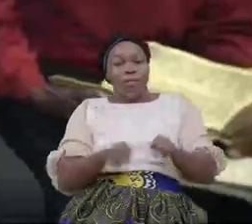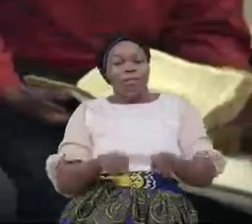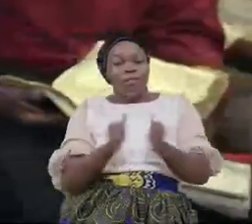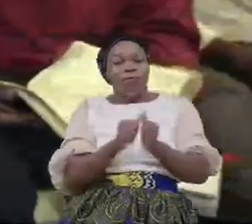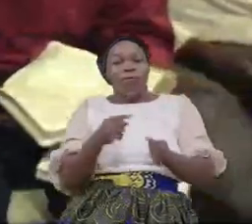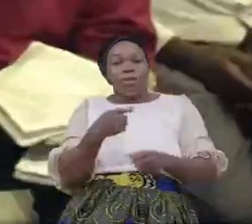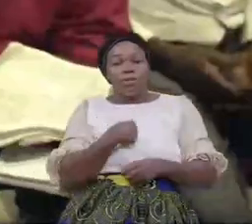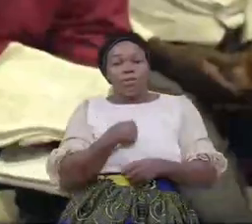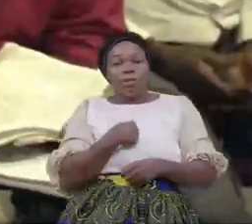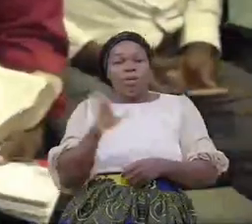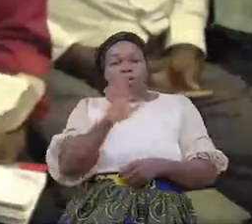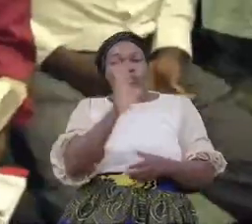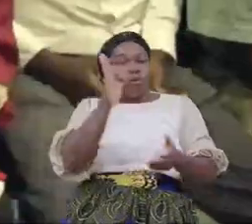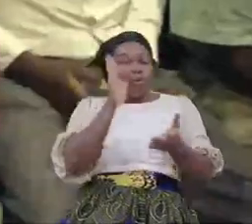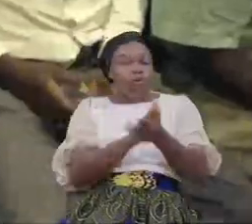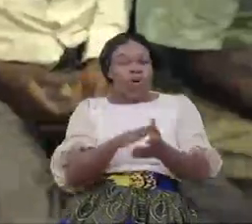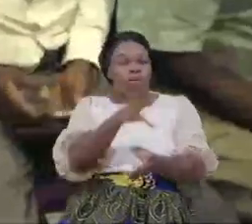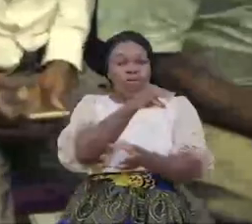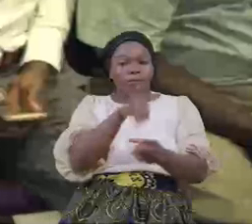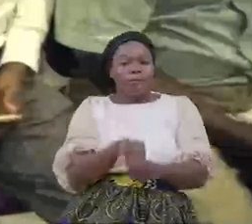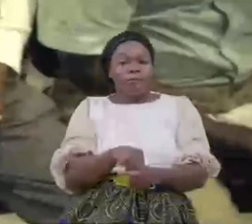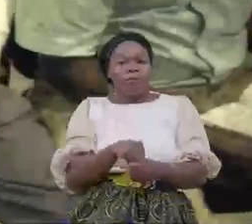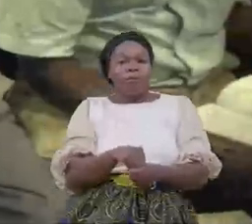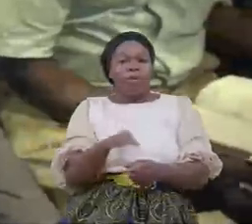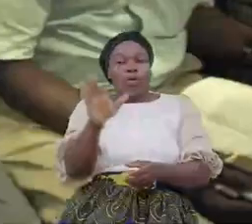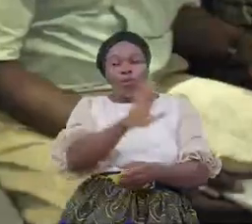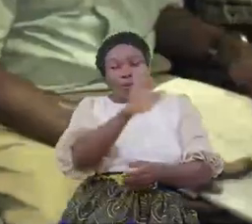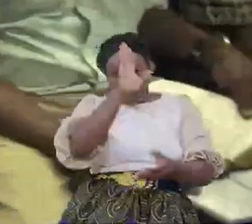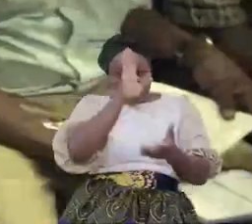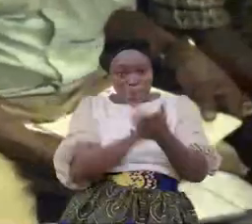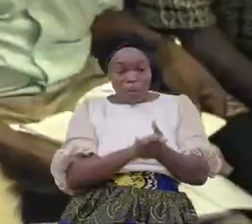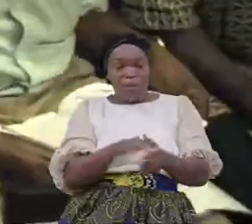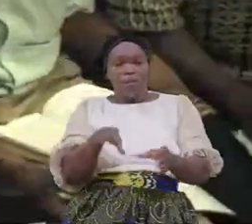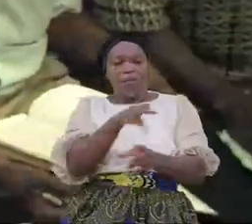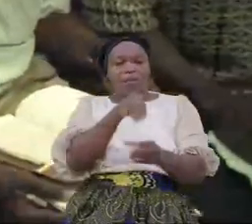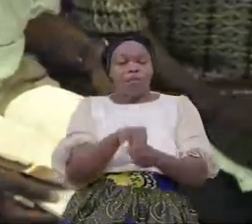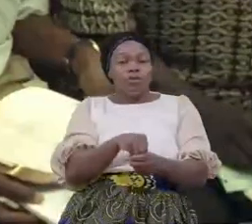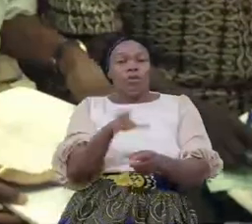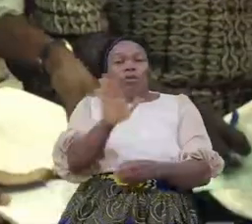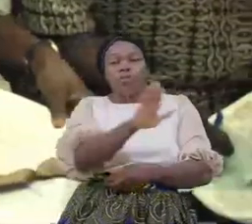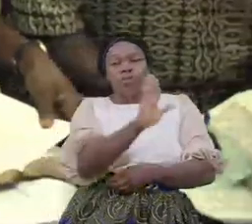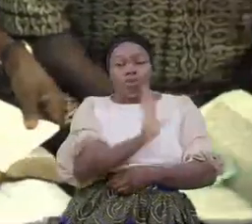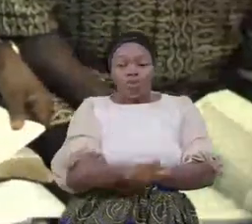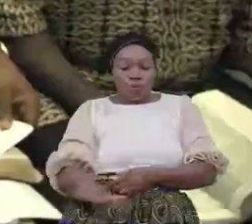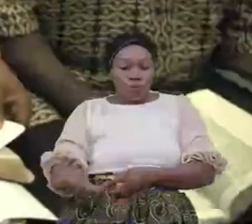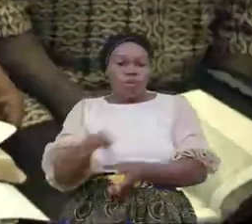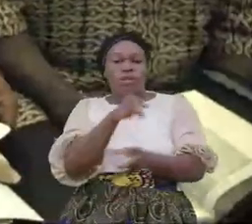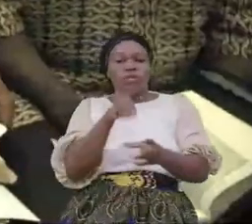partie de cette bénédiction. Votre mari en fera partie. Vos enfants en feront partie.